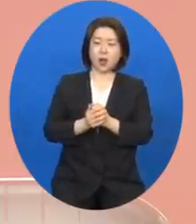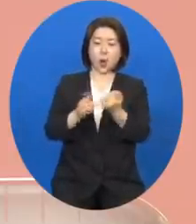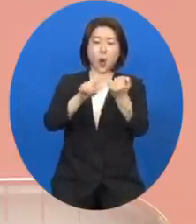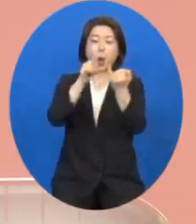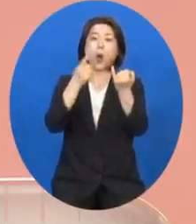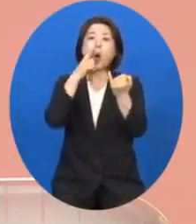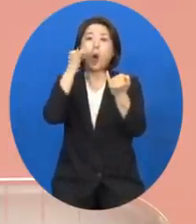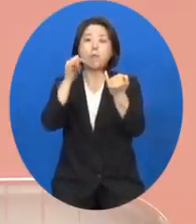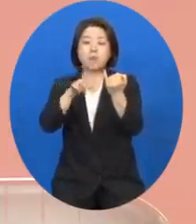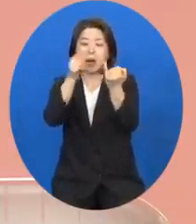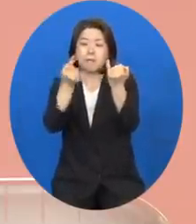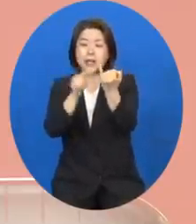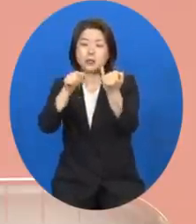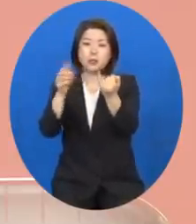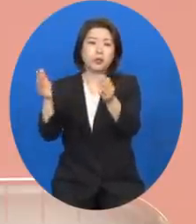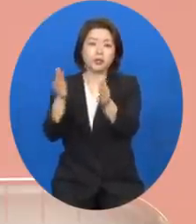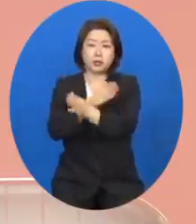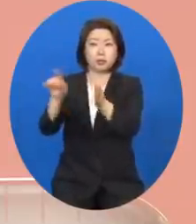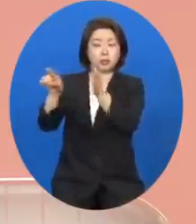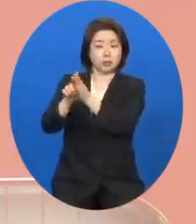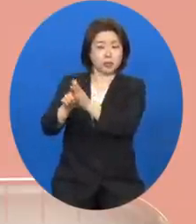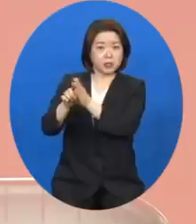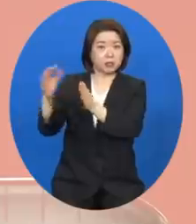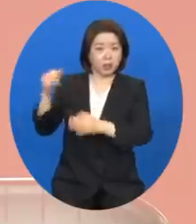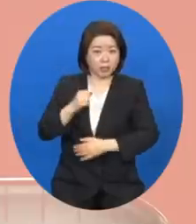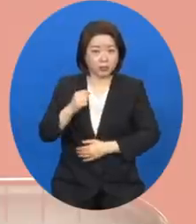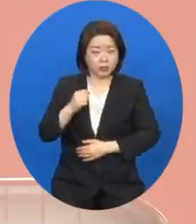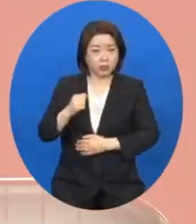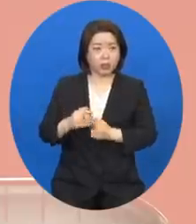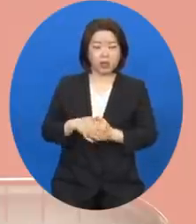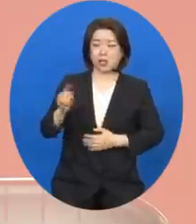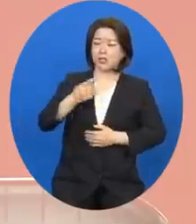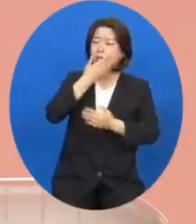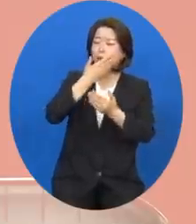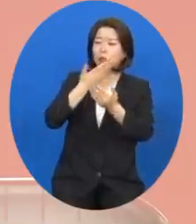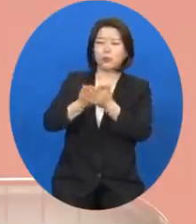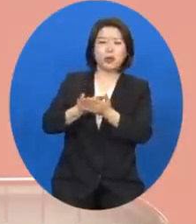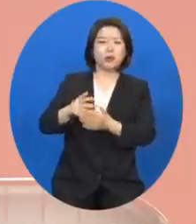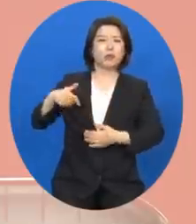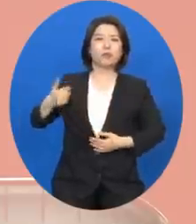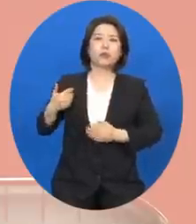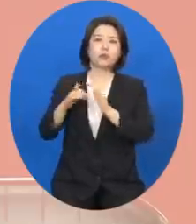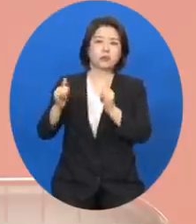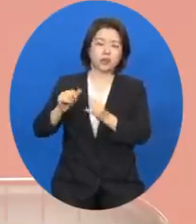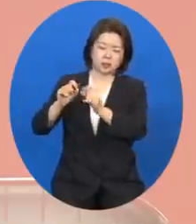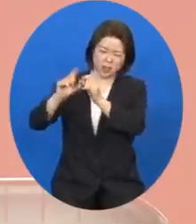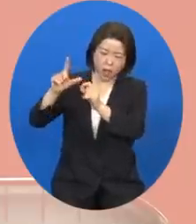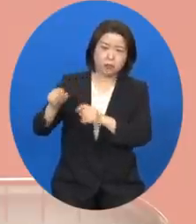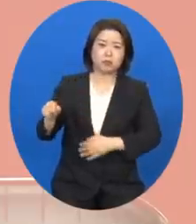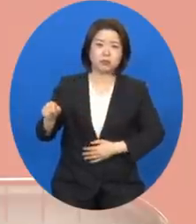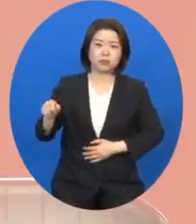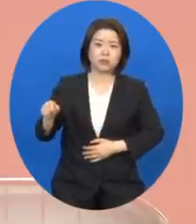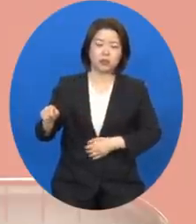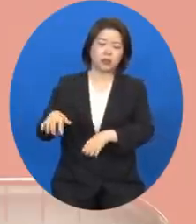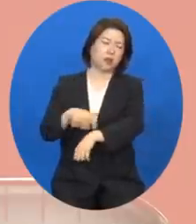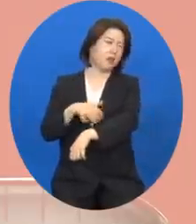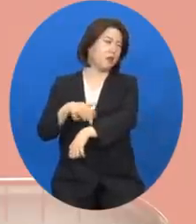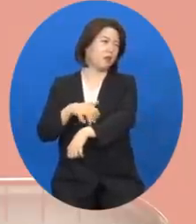모태신앙입니다. 그런데 그게 얼마나 귀한 줄 모르는 사람들이 거의 대부분입니다. 귀찮게도